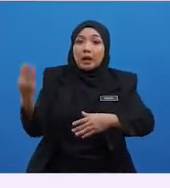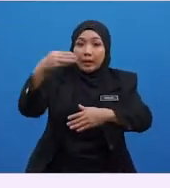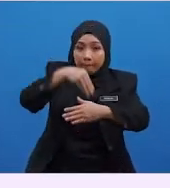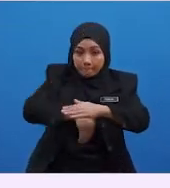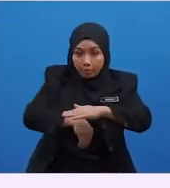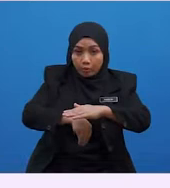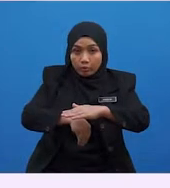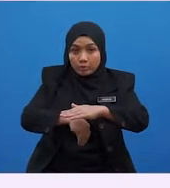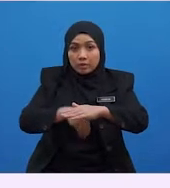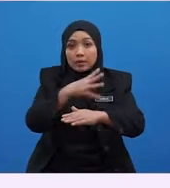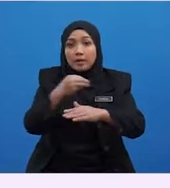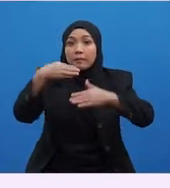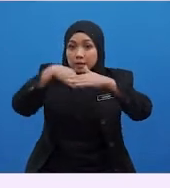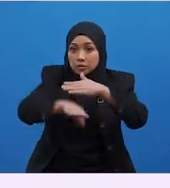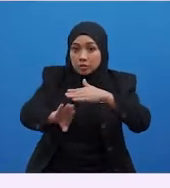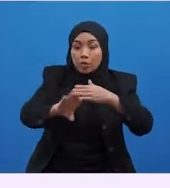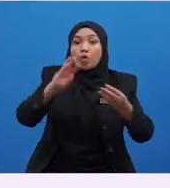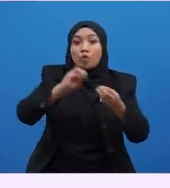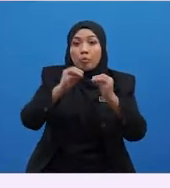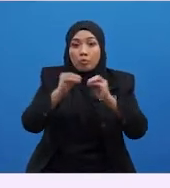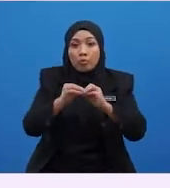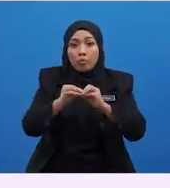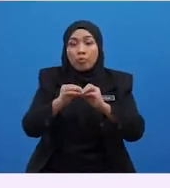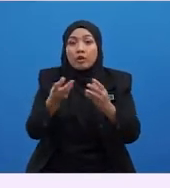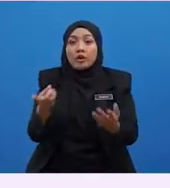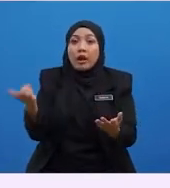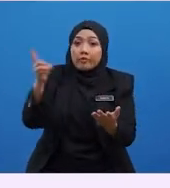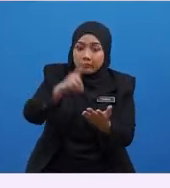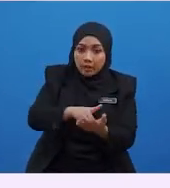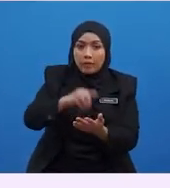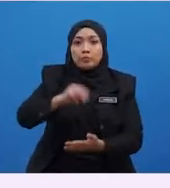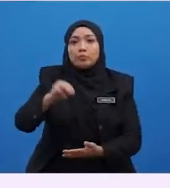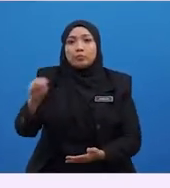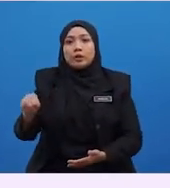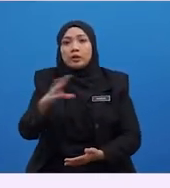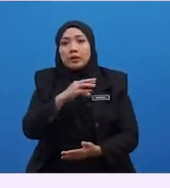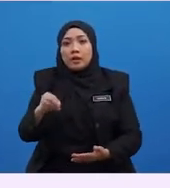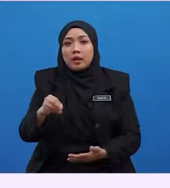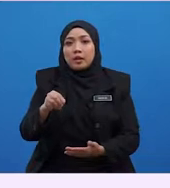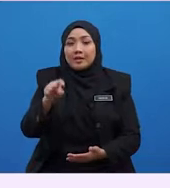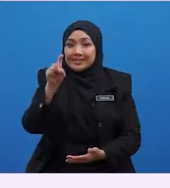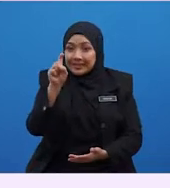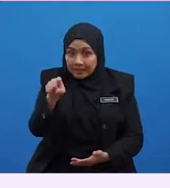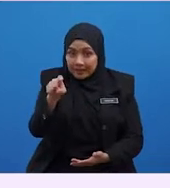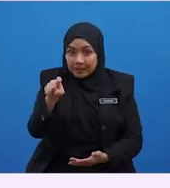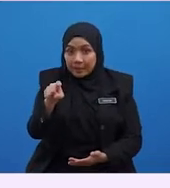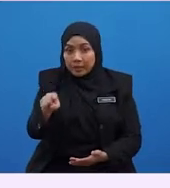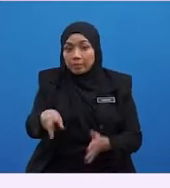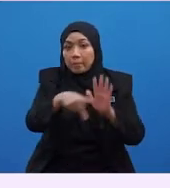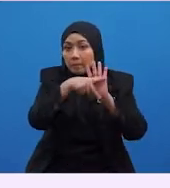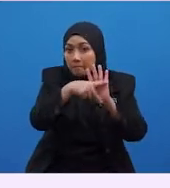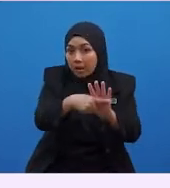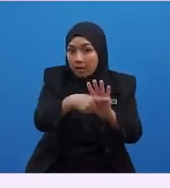memasukkan nombor daftar murid yang dicari. Kemudian, klik pada butang papar. Buat masa